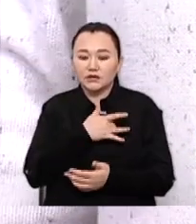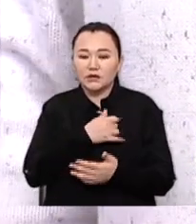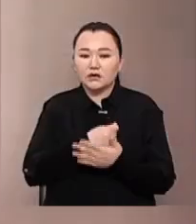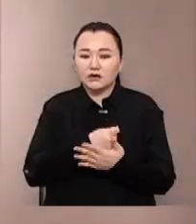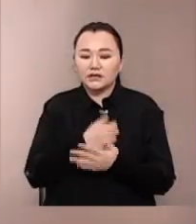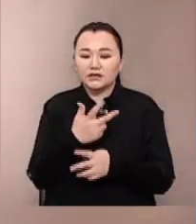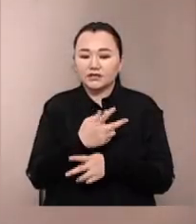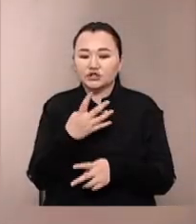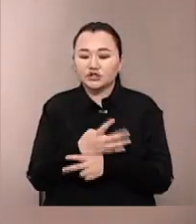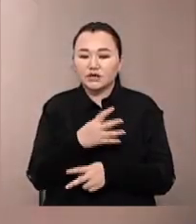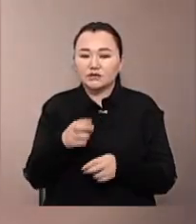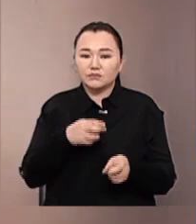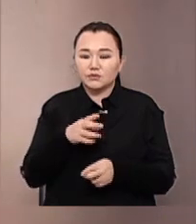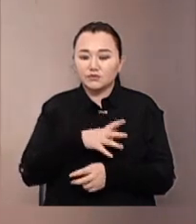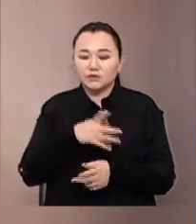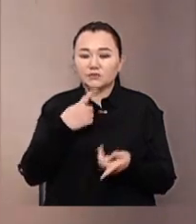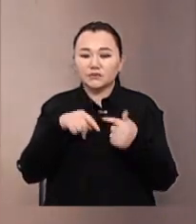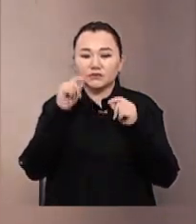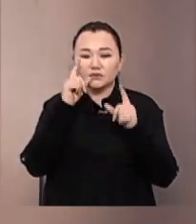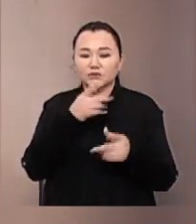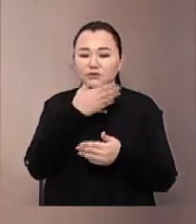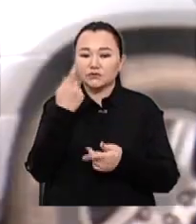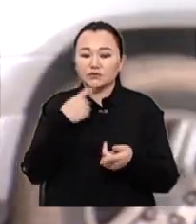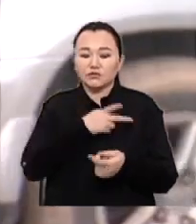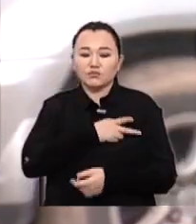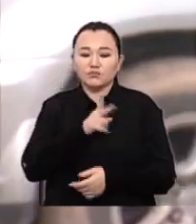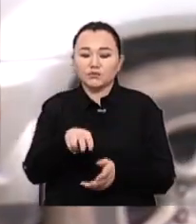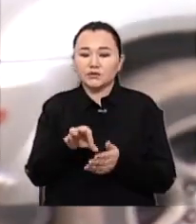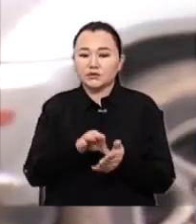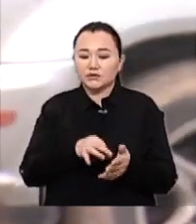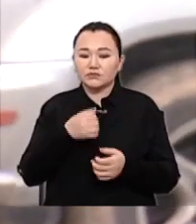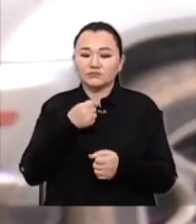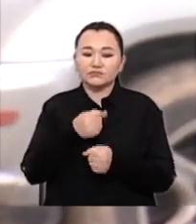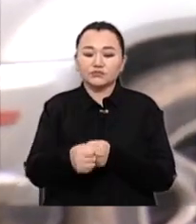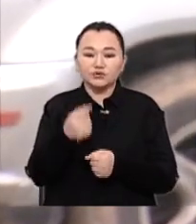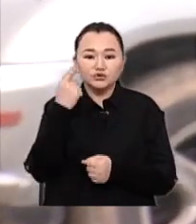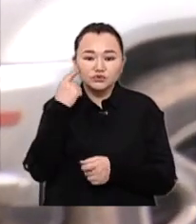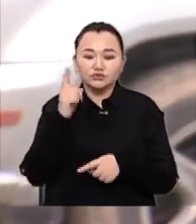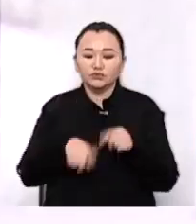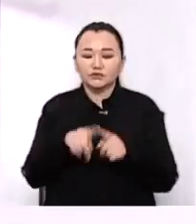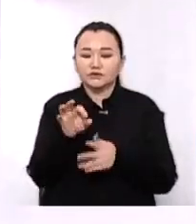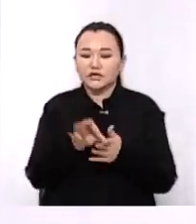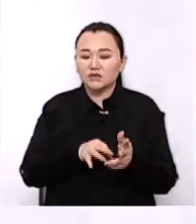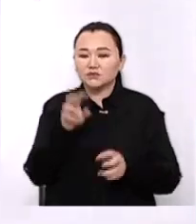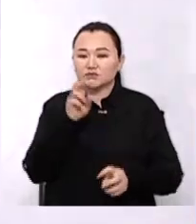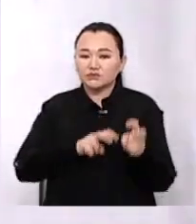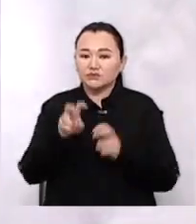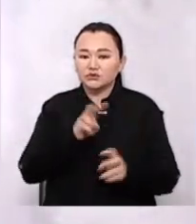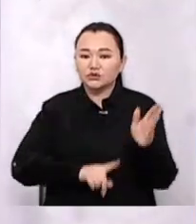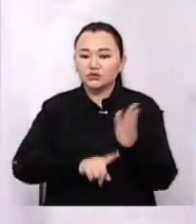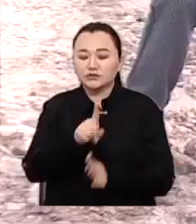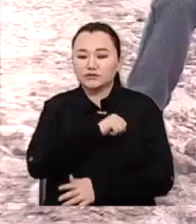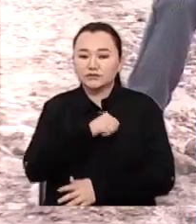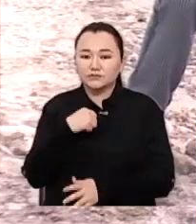қалды дейді. Отадан шыққан Айболат есін жия алмай сол күйі көз жұмған. Соққы тиді дегенді естіген жақындары бірден жан-жақтан өздері іздеуге